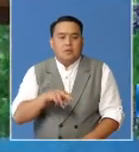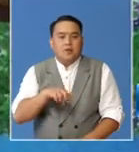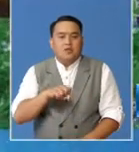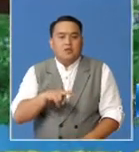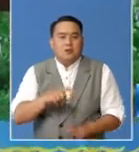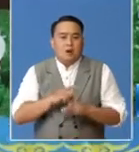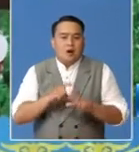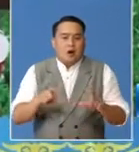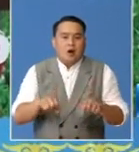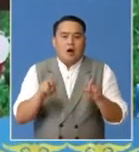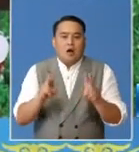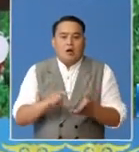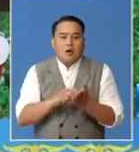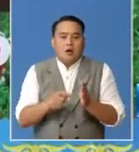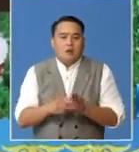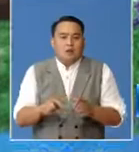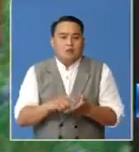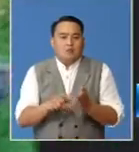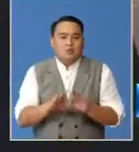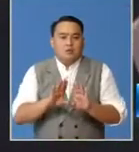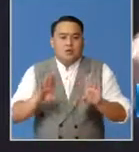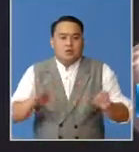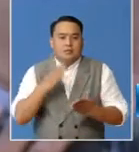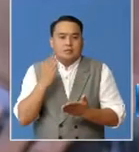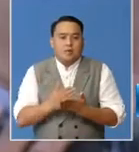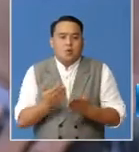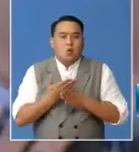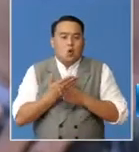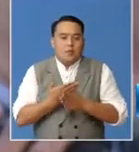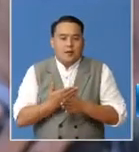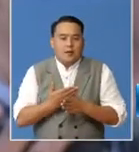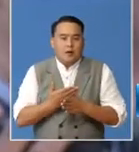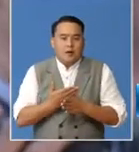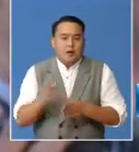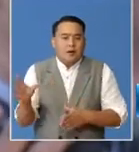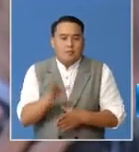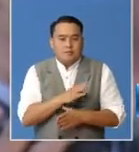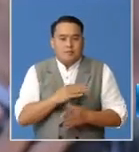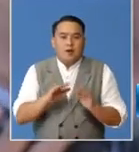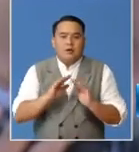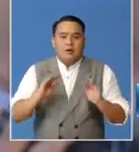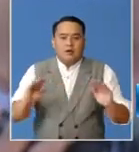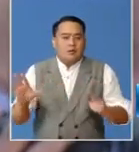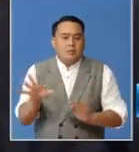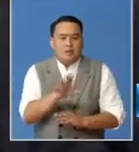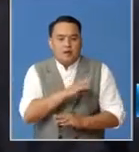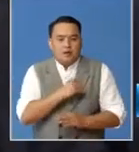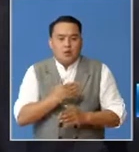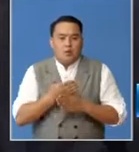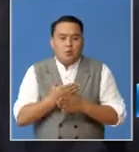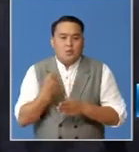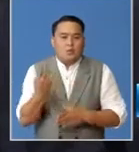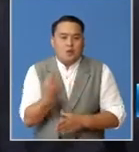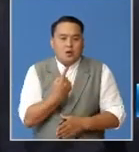ауылдық мектебінде арнайы класс-музей бар. Отбасының көмегімен ашылғантын. Ондағы бар жәдігерлер мен мұрағаттардың арқауы